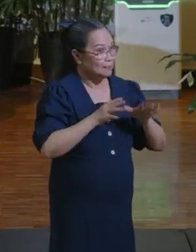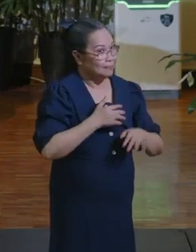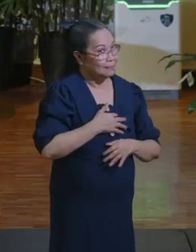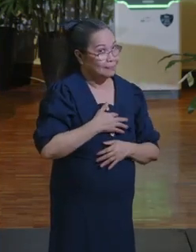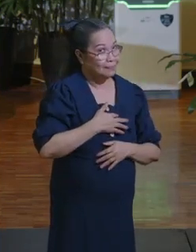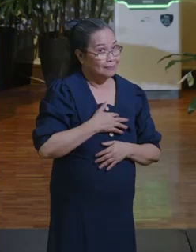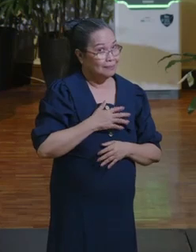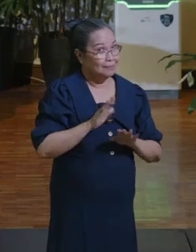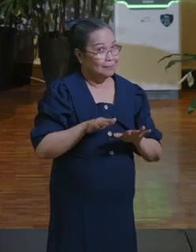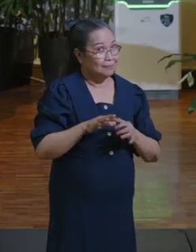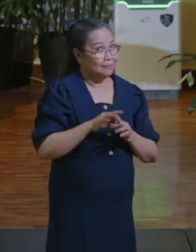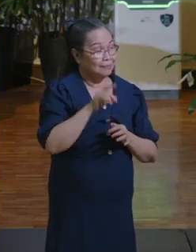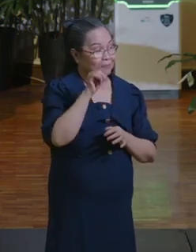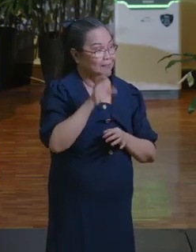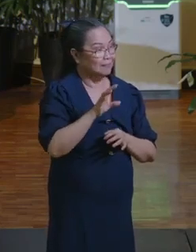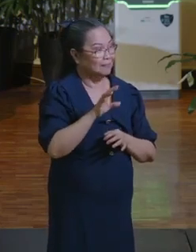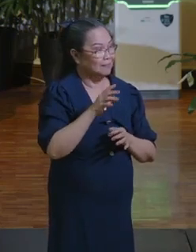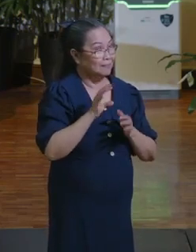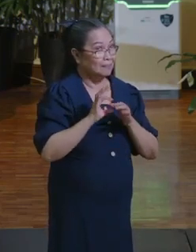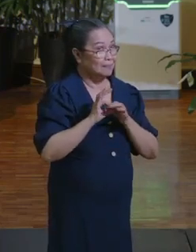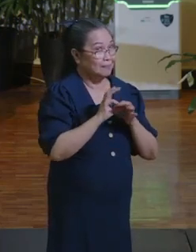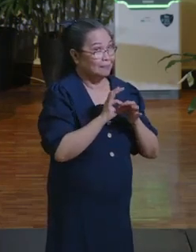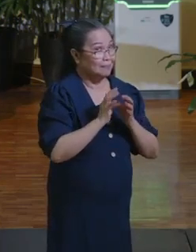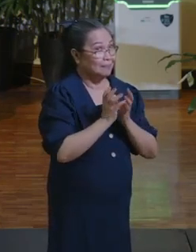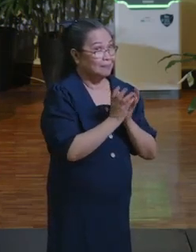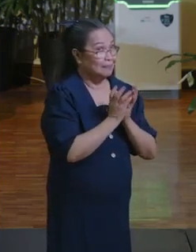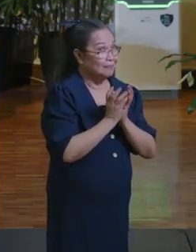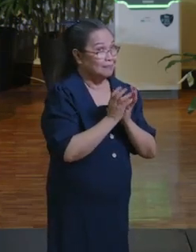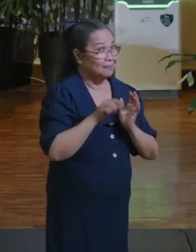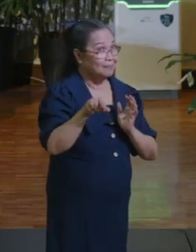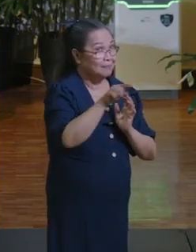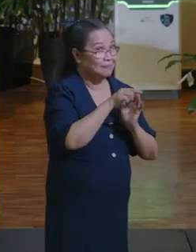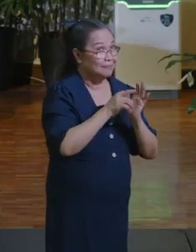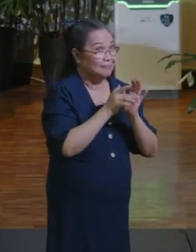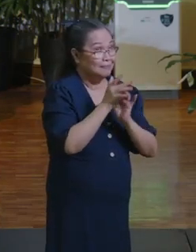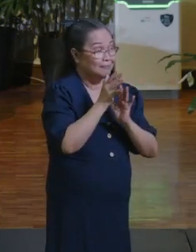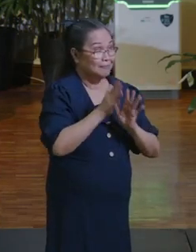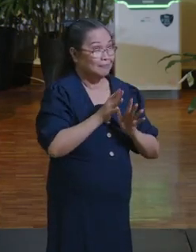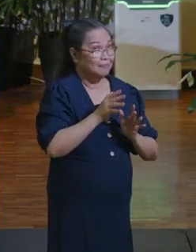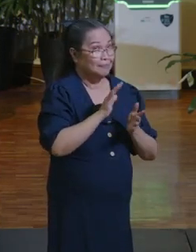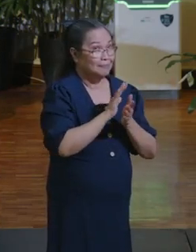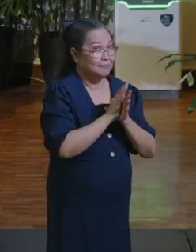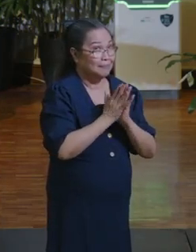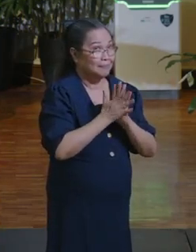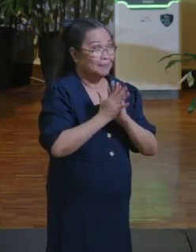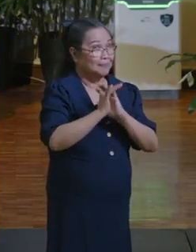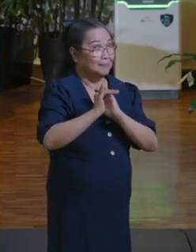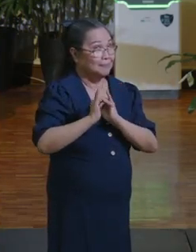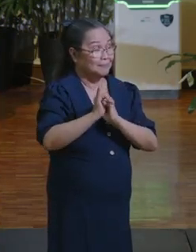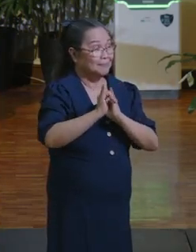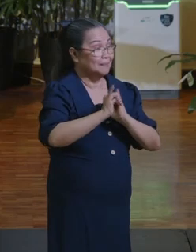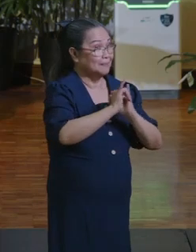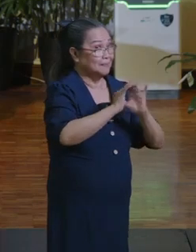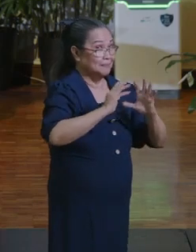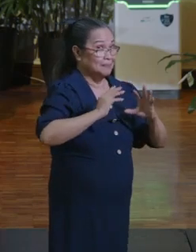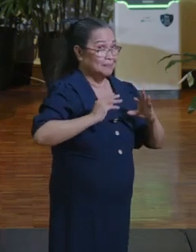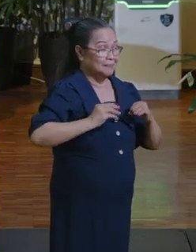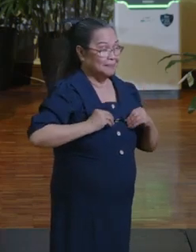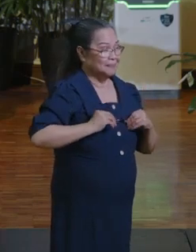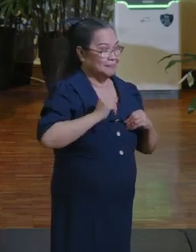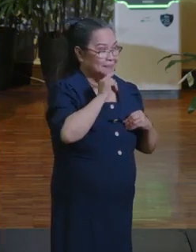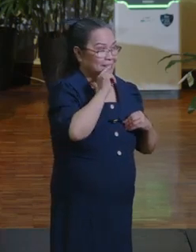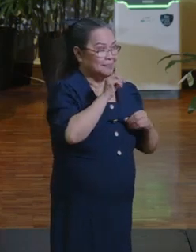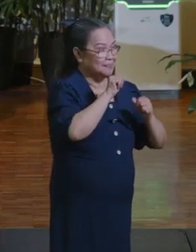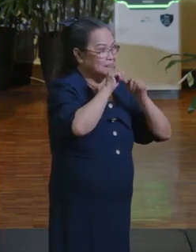ng Diyos, pagiging kaisa ng lahat ng mananampalataya, pagiging kapwa, tagapagmana ng